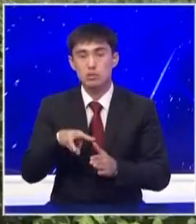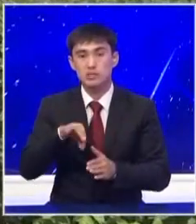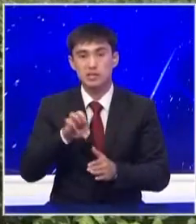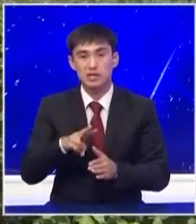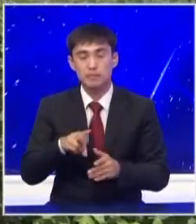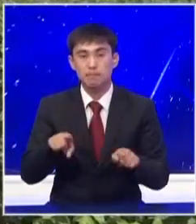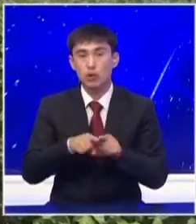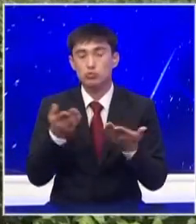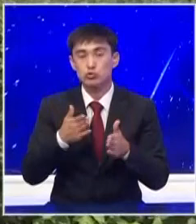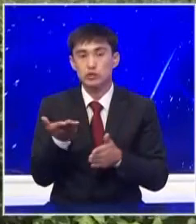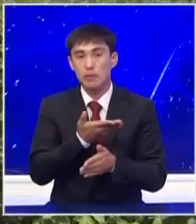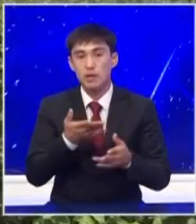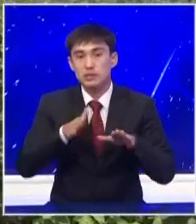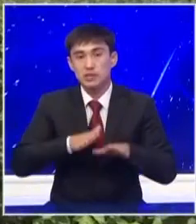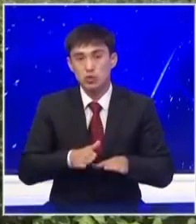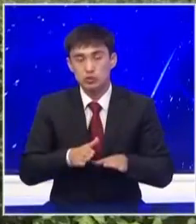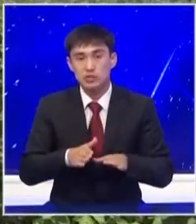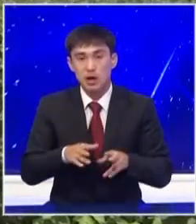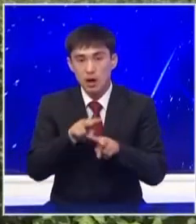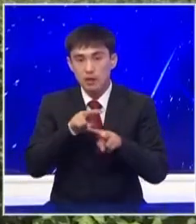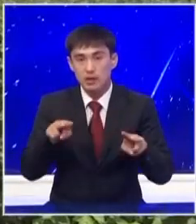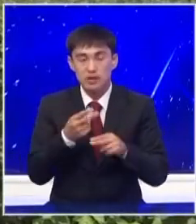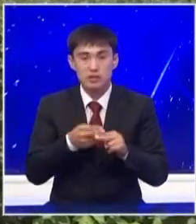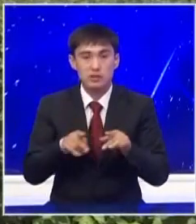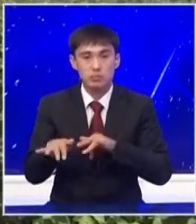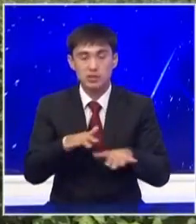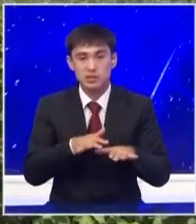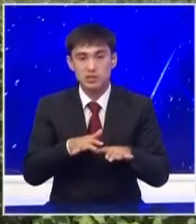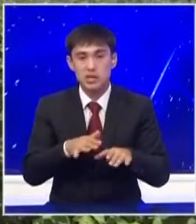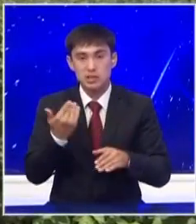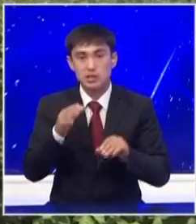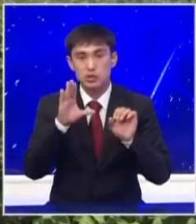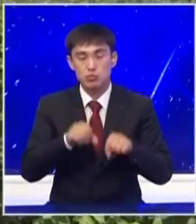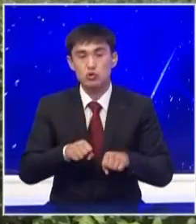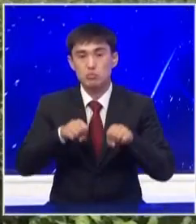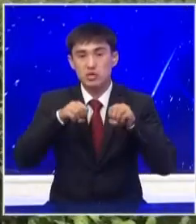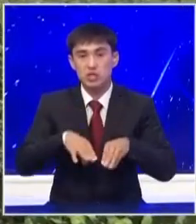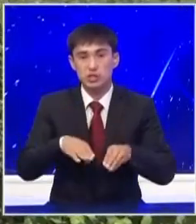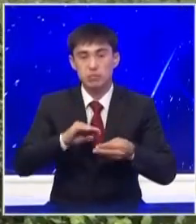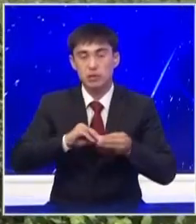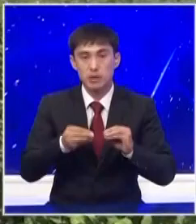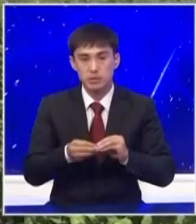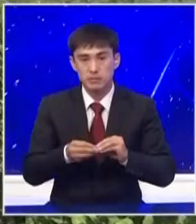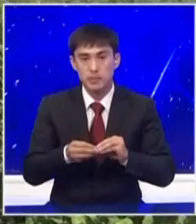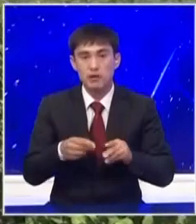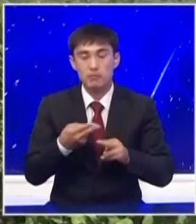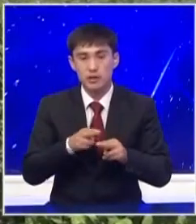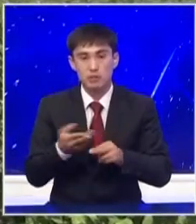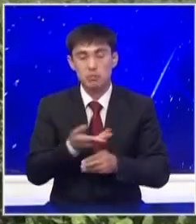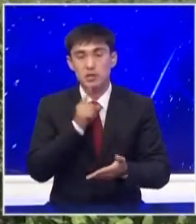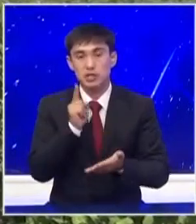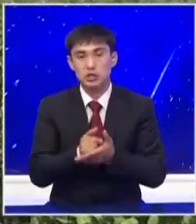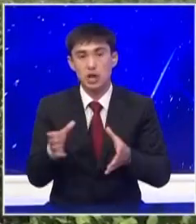В таком случае нам только остается контролировать этот процесс. Лишь тогда мы сможем решить насущные проблемы. Вот поэтому мы